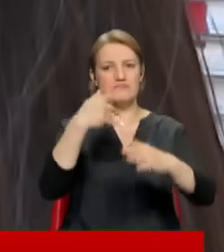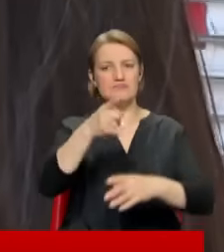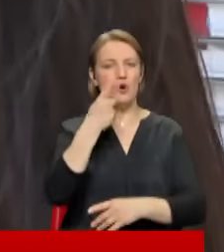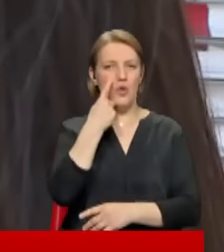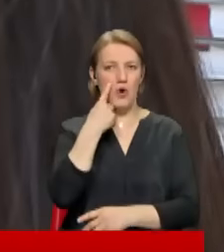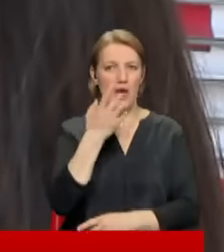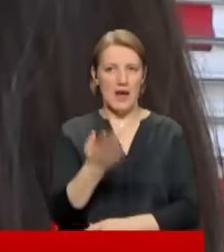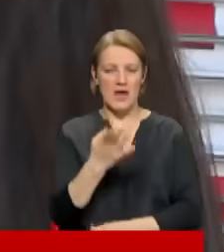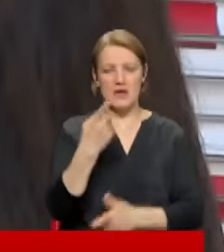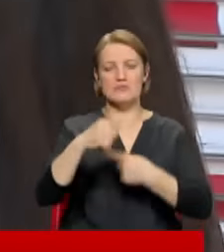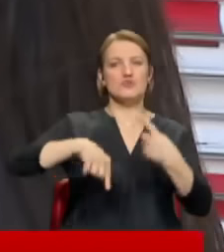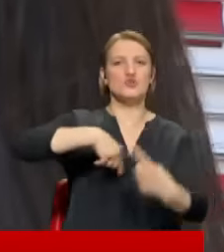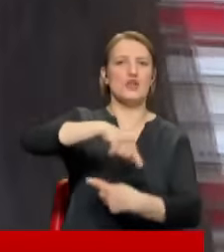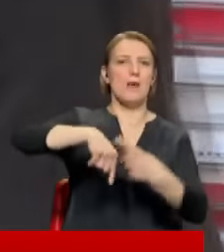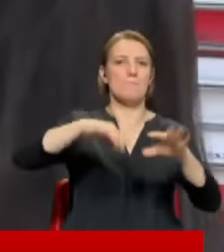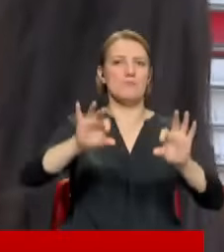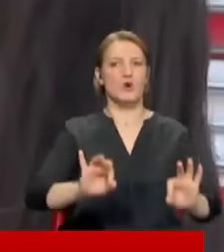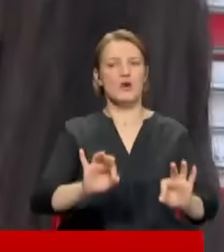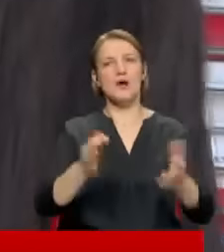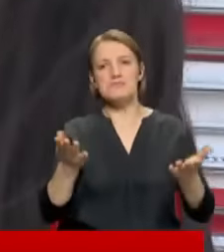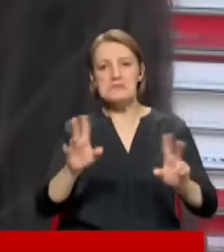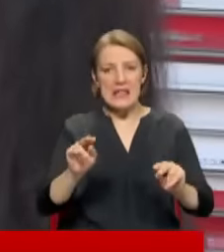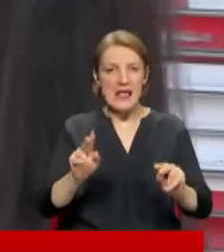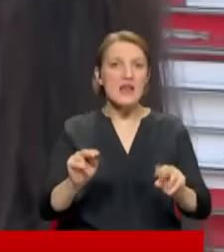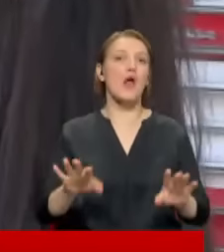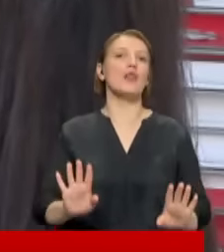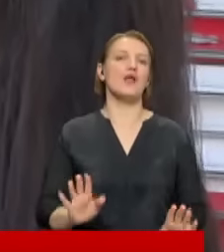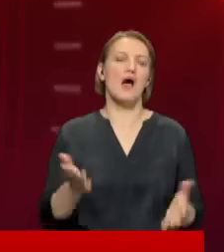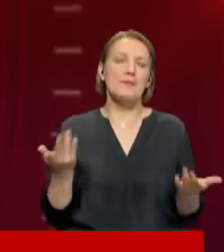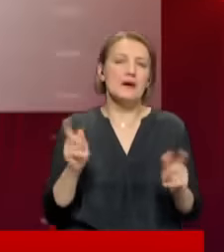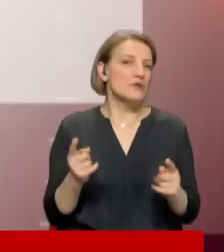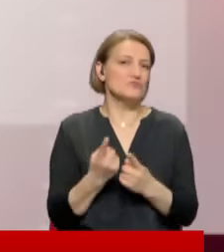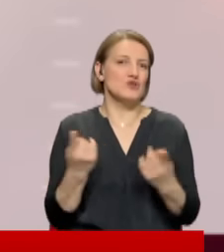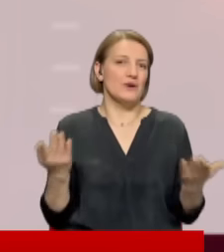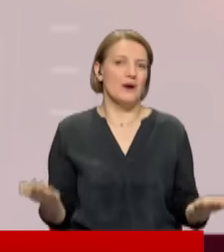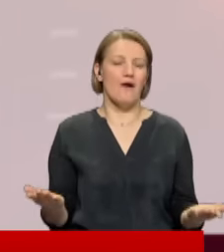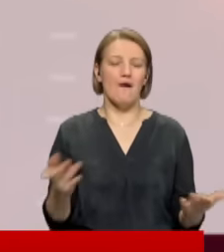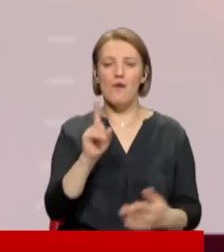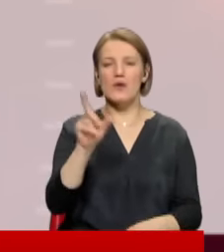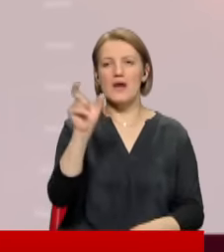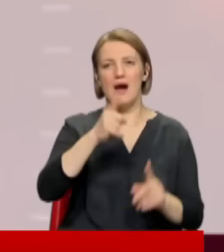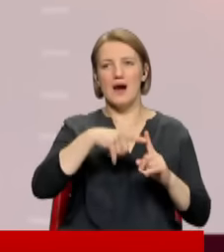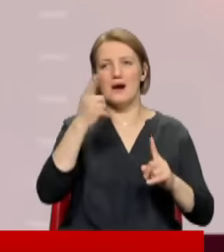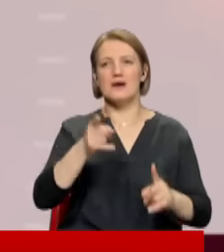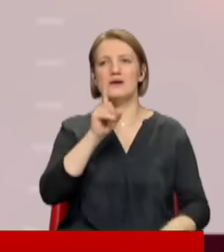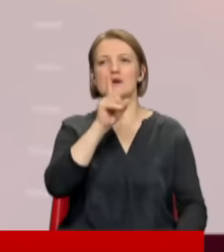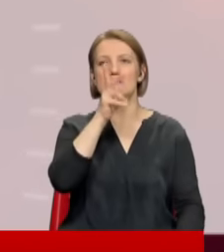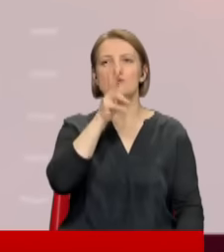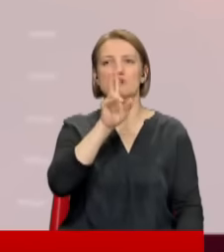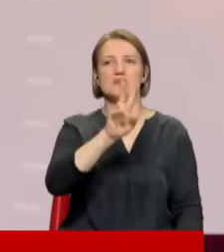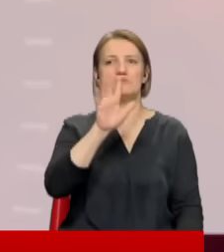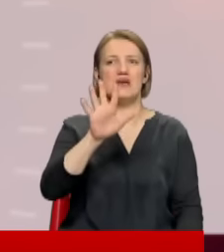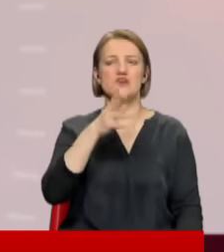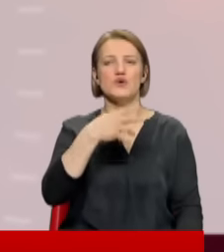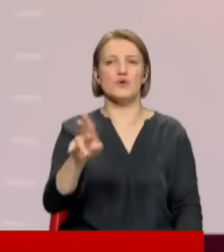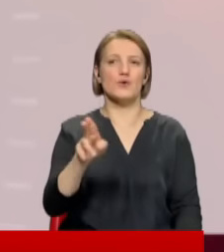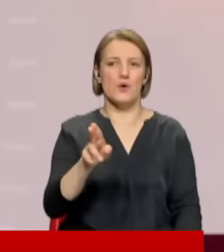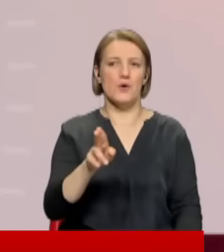göre işlemler başlatılacakmış. Tabii ki de yeterli değil, yapacak bir şey yok. 12 ay boyunca aylık 325 euro yani